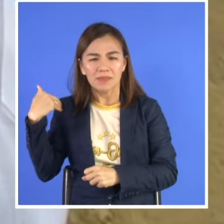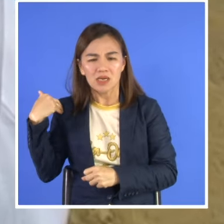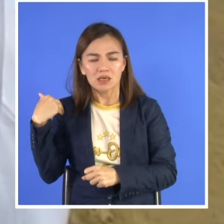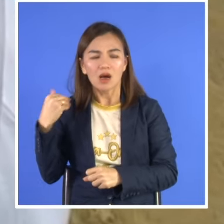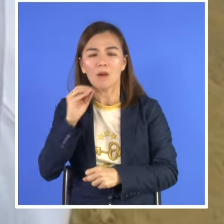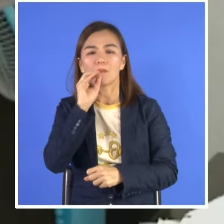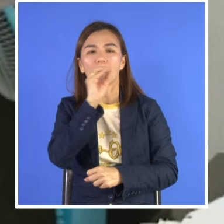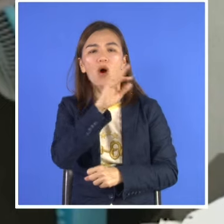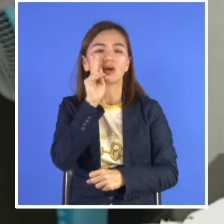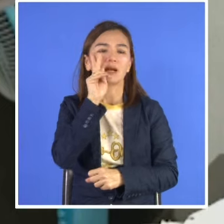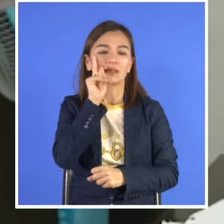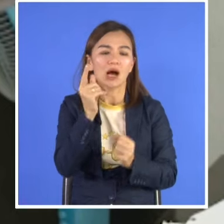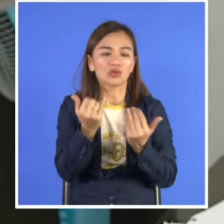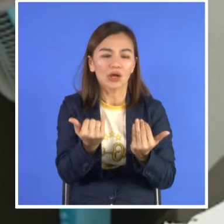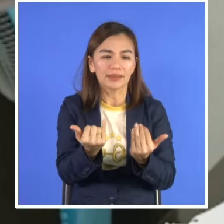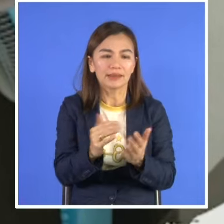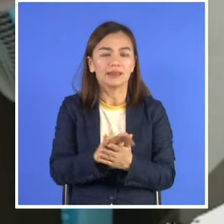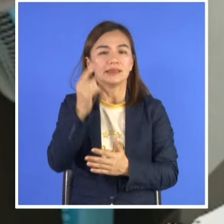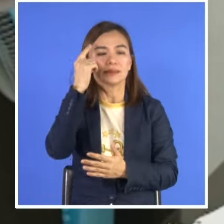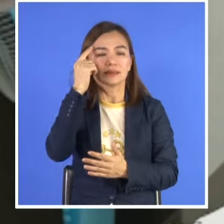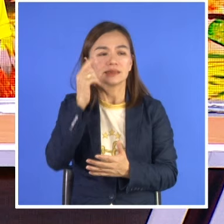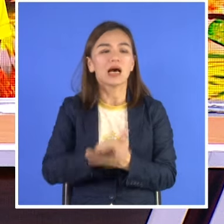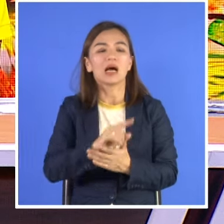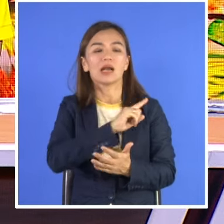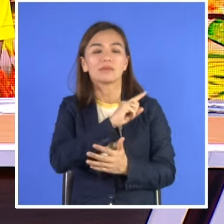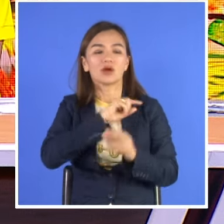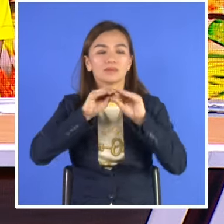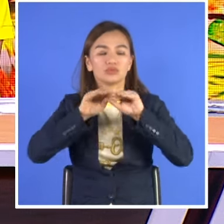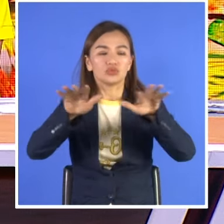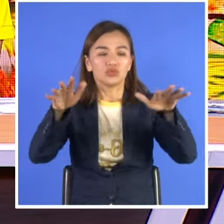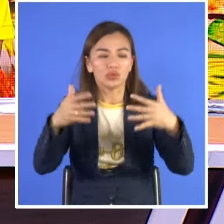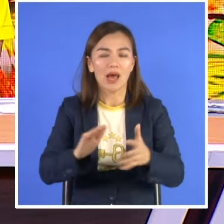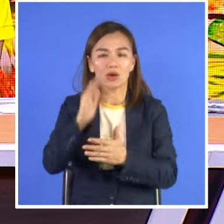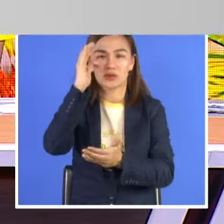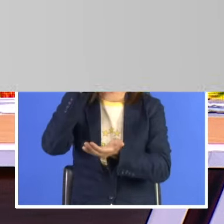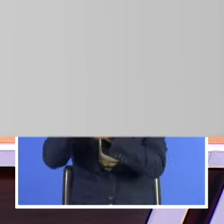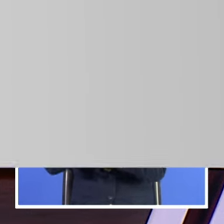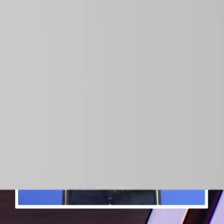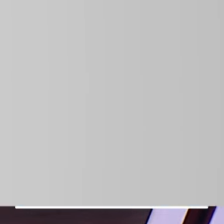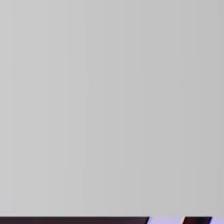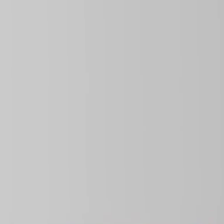าวอ้าวนะครับร้องเสร็จเนี่ยก็ทำหน้าที่ให้แล้วนักข่าวนะก็เป็นหน้าที่ของตำรวจต่อไป